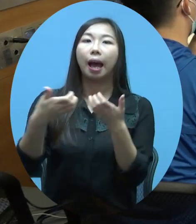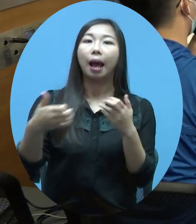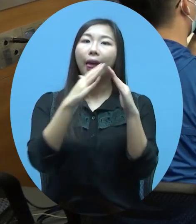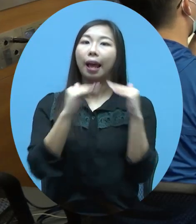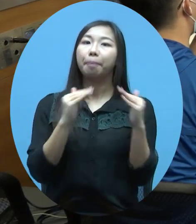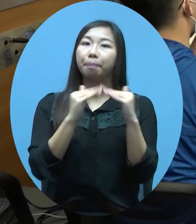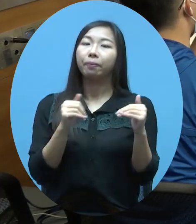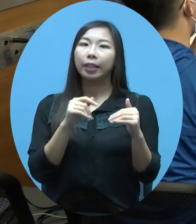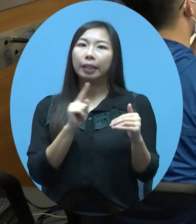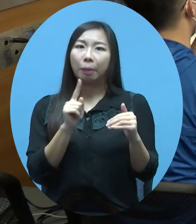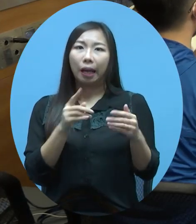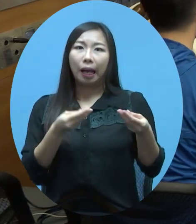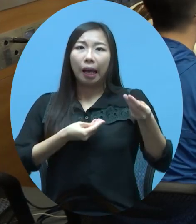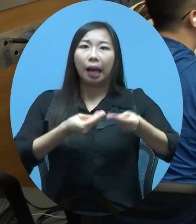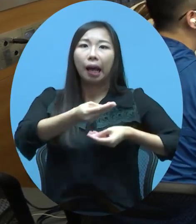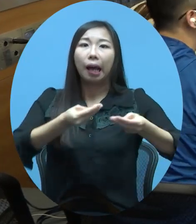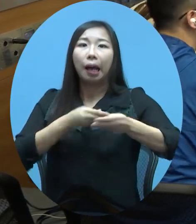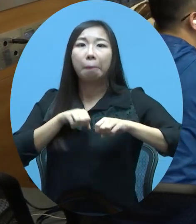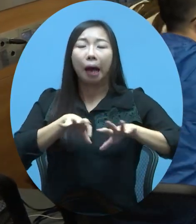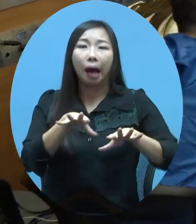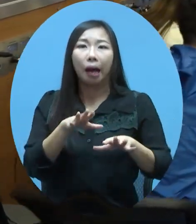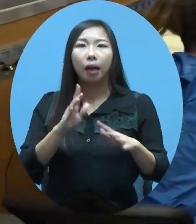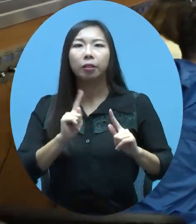即係令到佢哋唔好交叉感染咧？